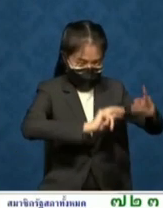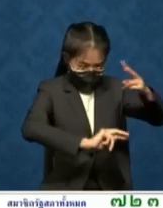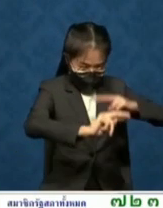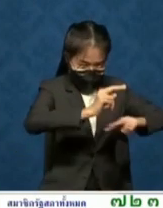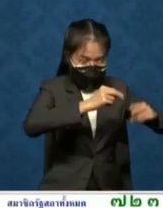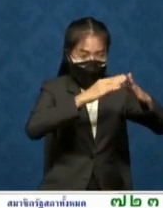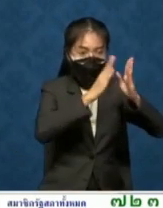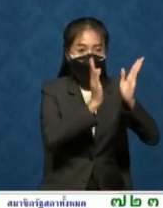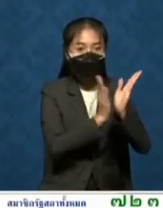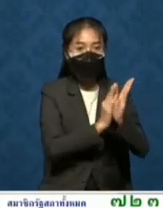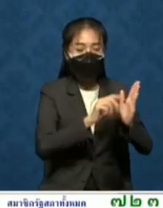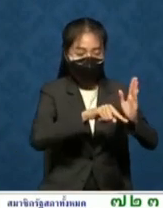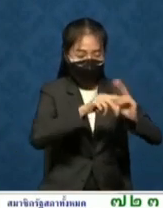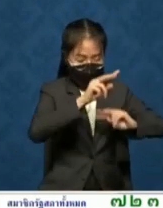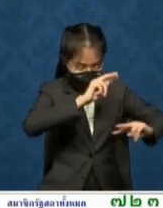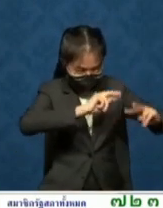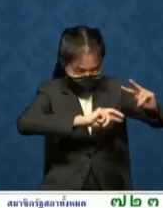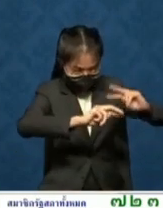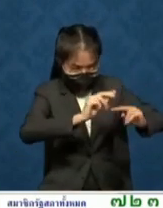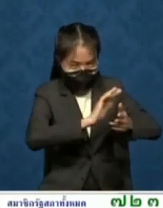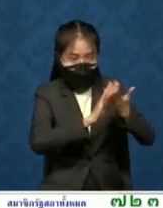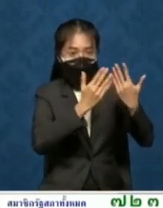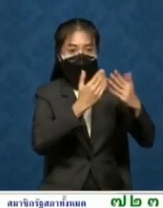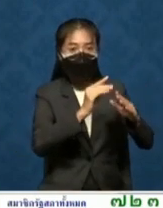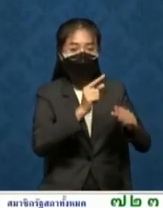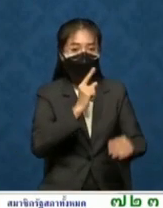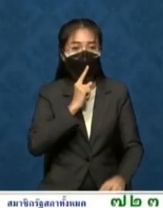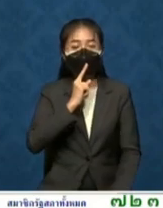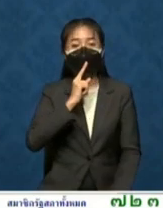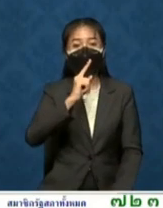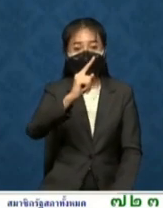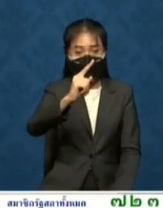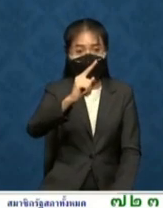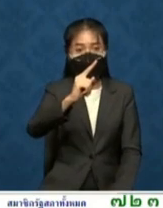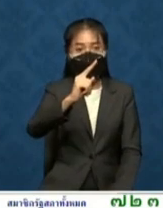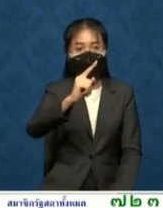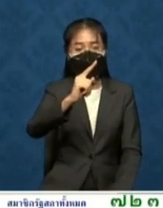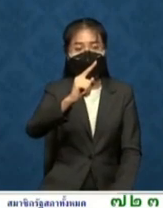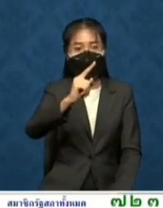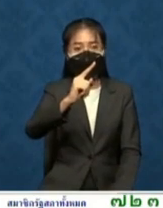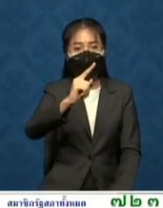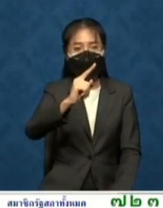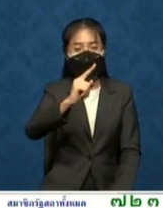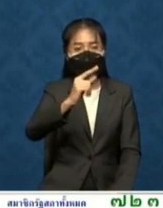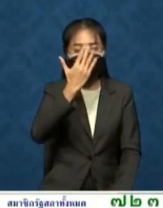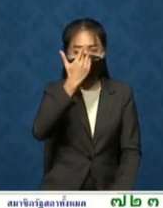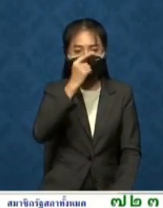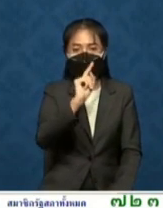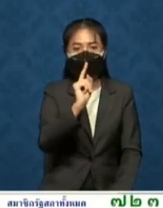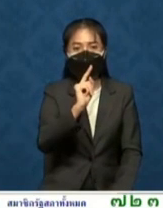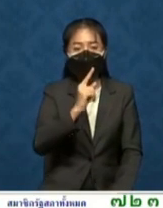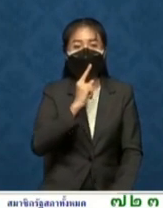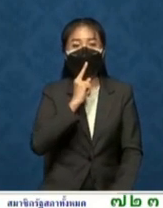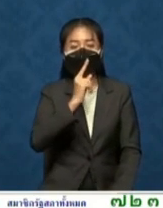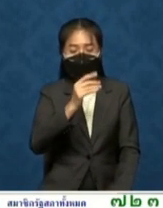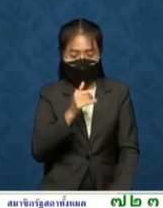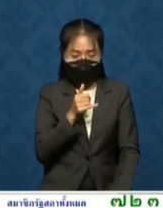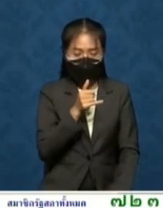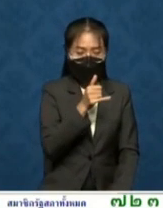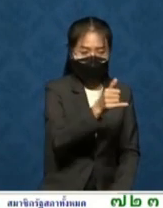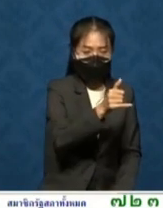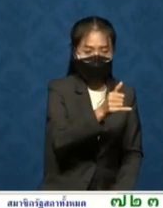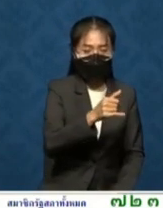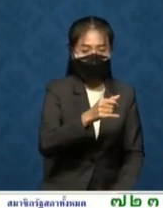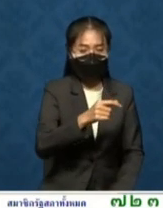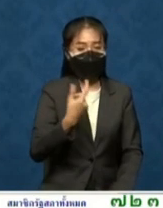ากฏว่าพอไปตรวจสอบแล้วเนี่ยก็ถูกฟ้องนะฮะถูกฟ้องว่าบุกรุกไม่มี